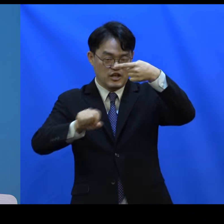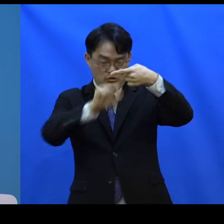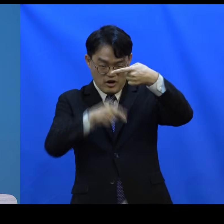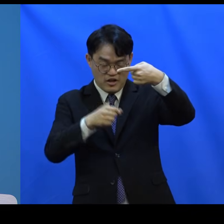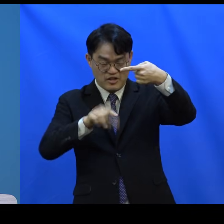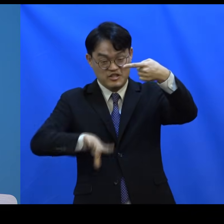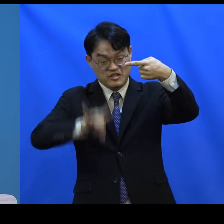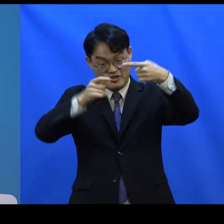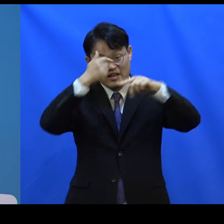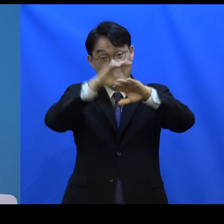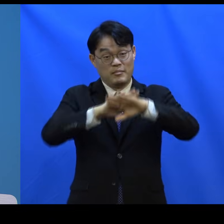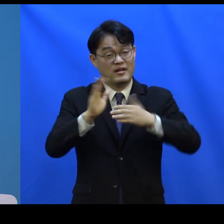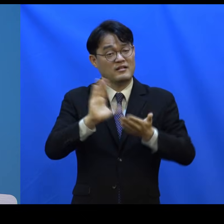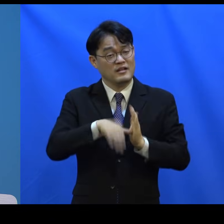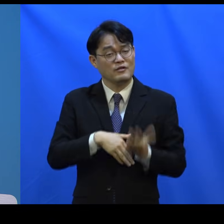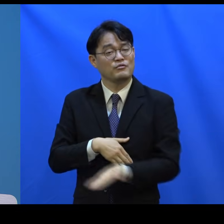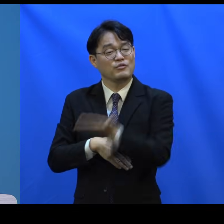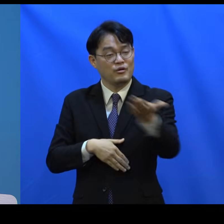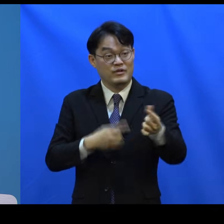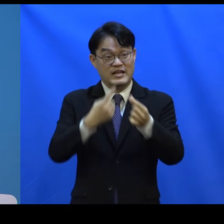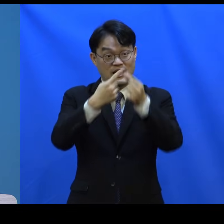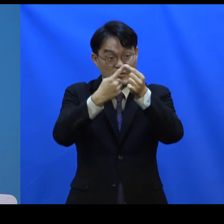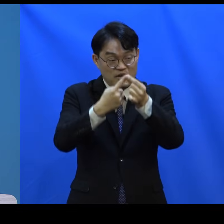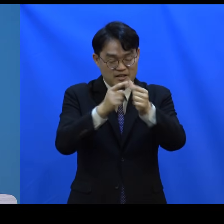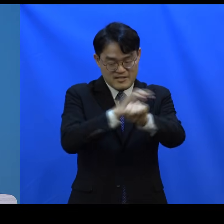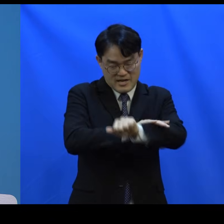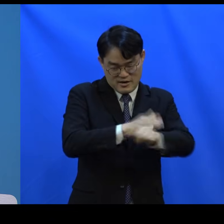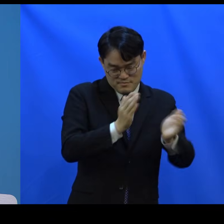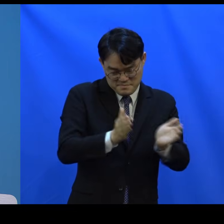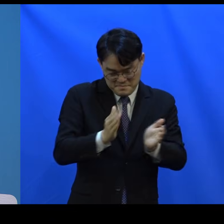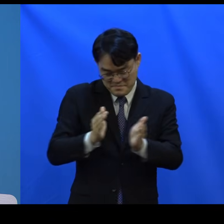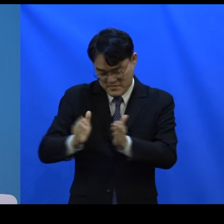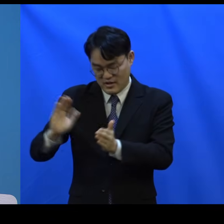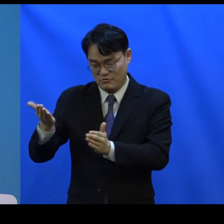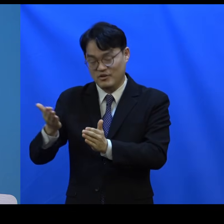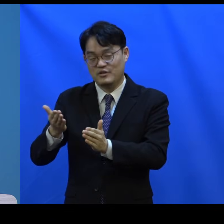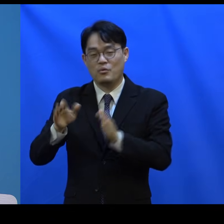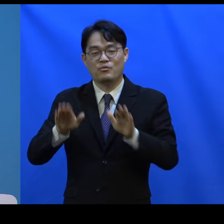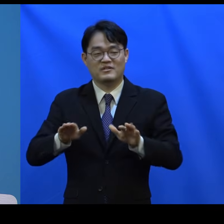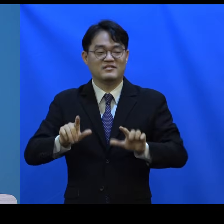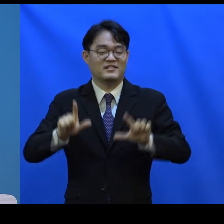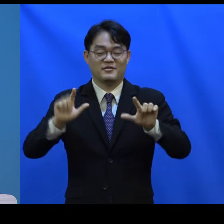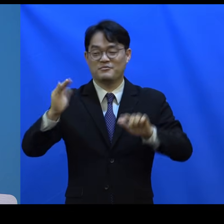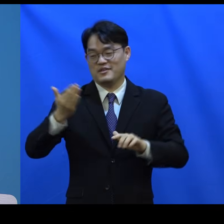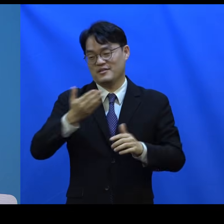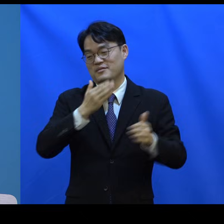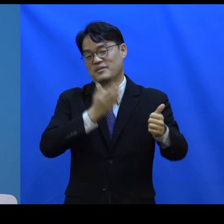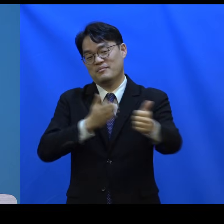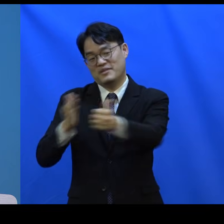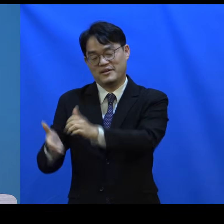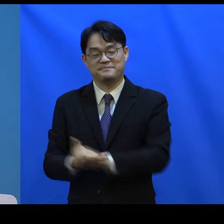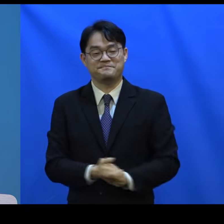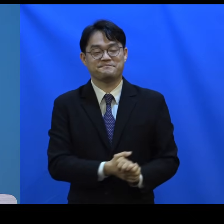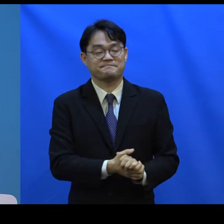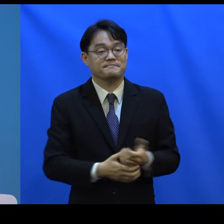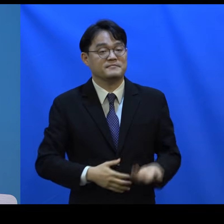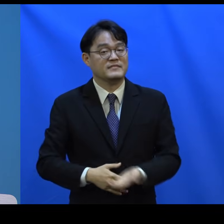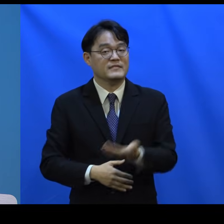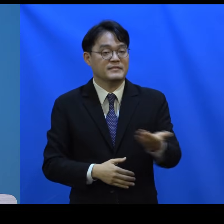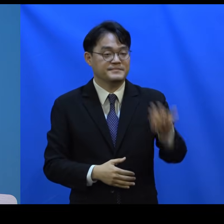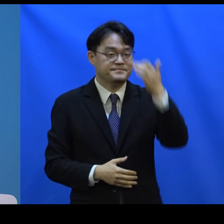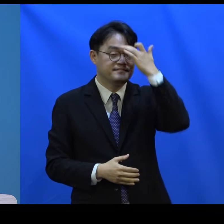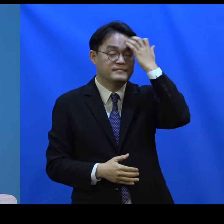바리새인들 계명을 복잡하게 만들었어요. 그래서 모세가 받은 우리가 알고 있는 이 10계명 10가지, 그거를